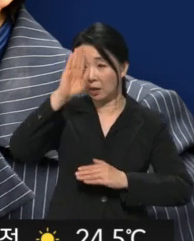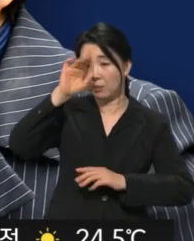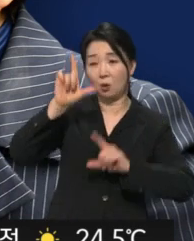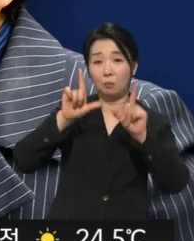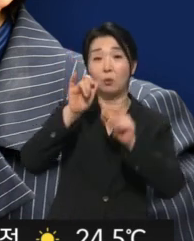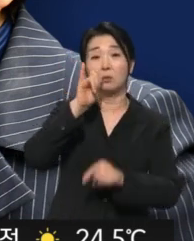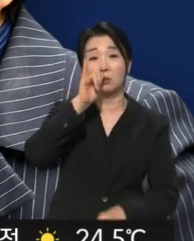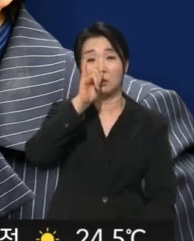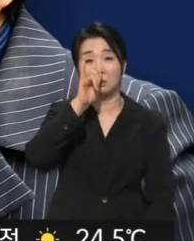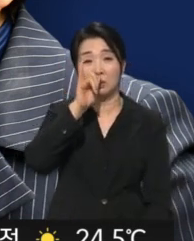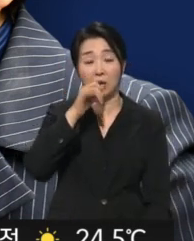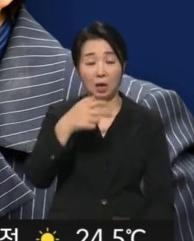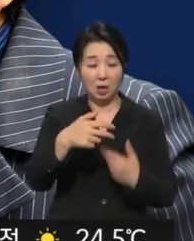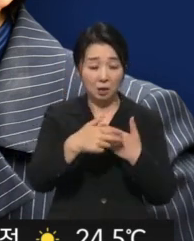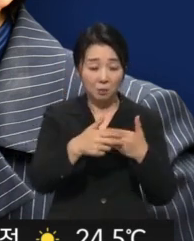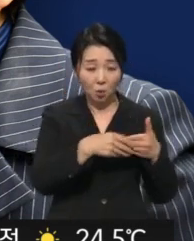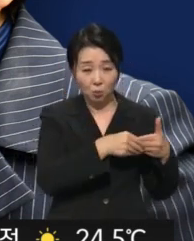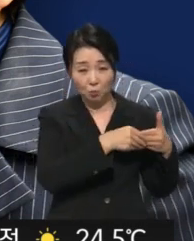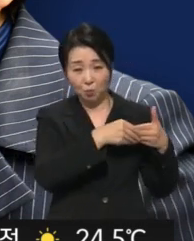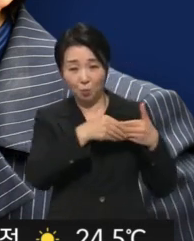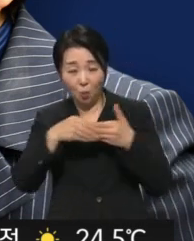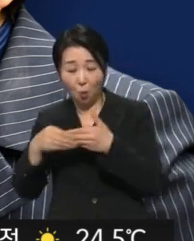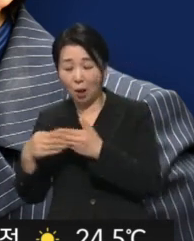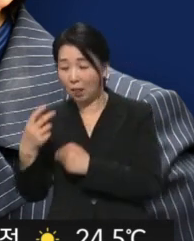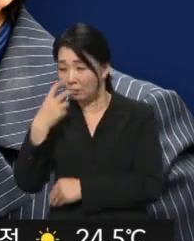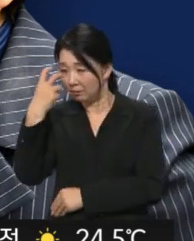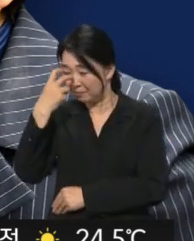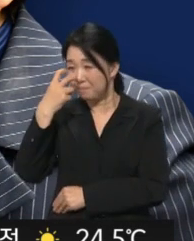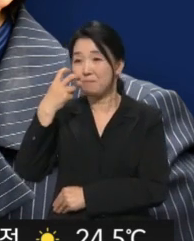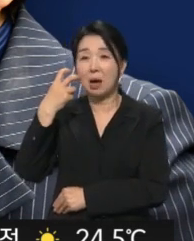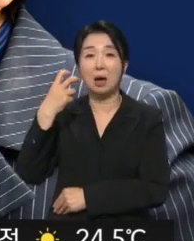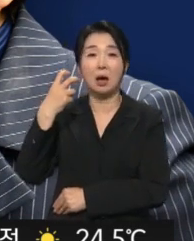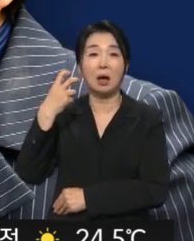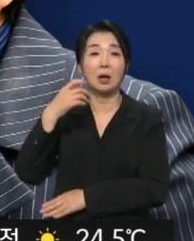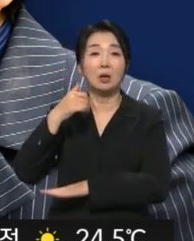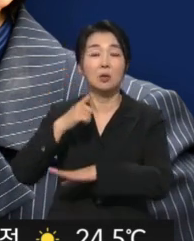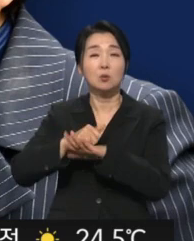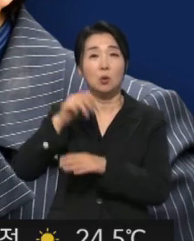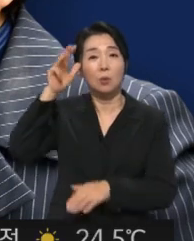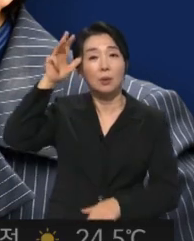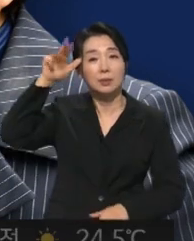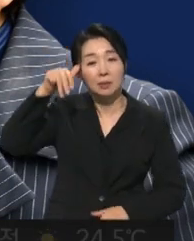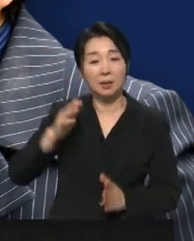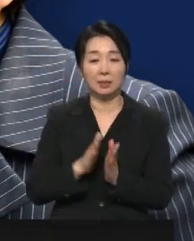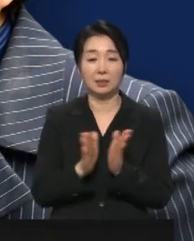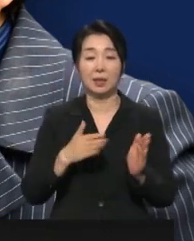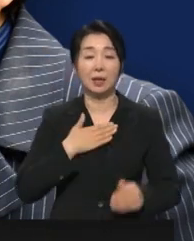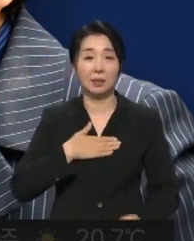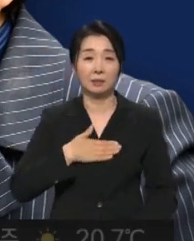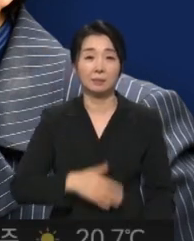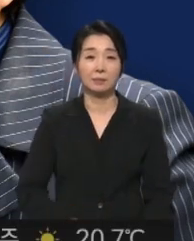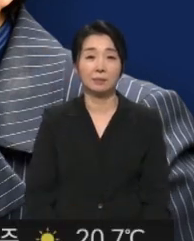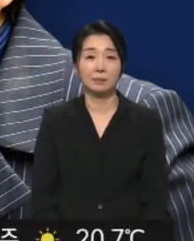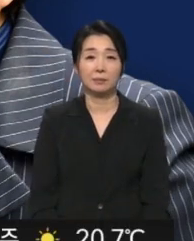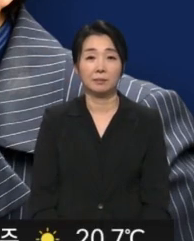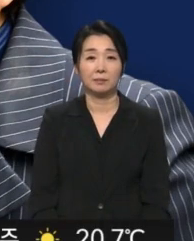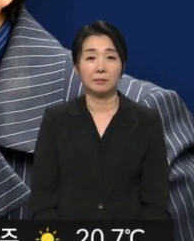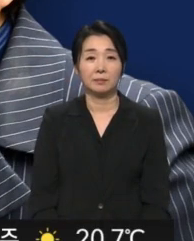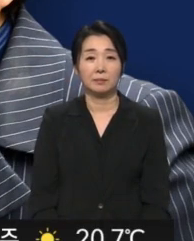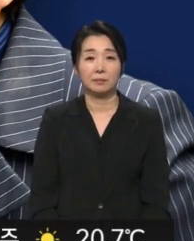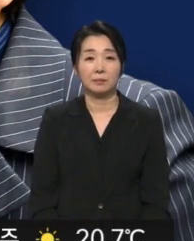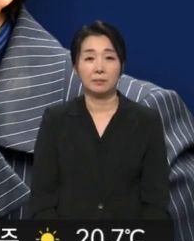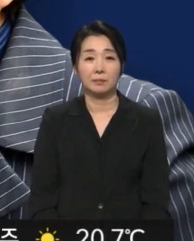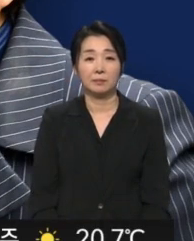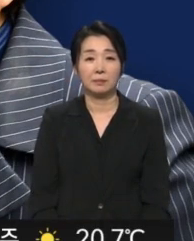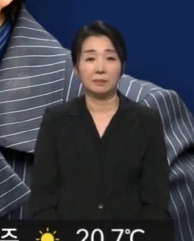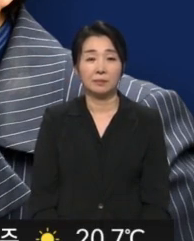보였습니다. 병원으로 모시고 가진단을 받고서야 알츠하이머병이 시작된 사실을 알게 되었습니다.